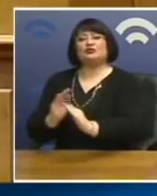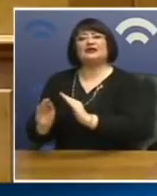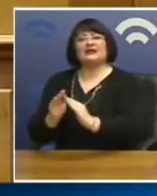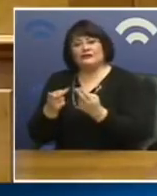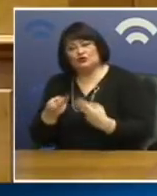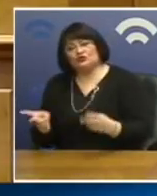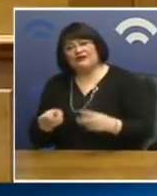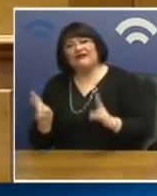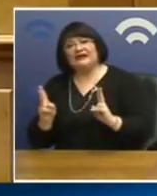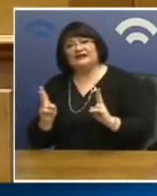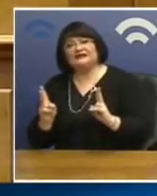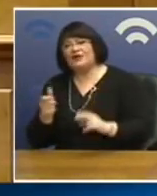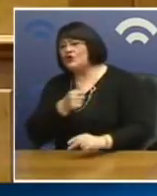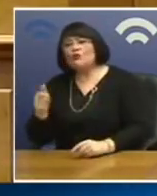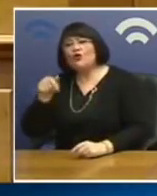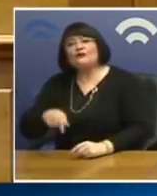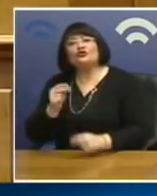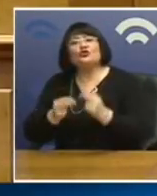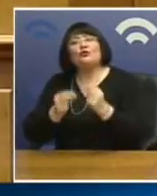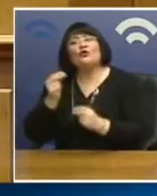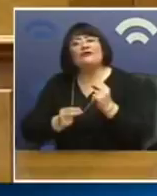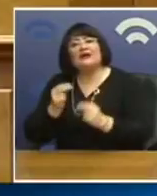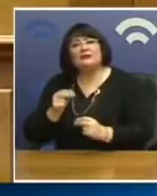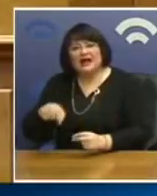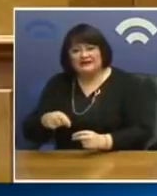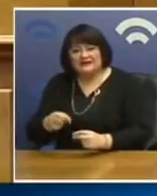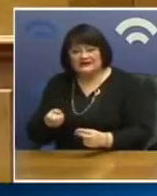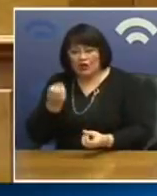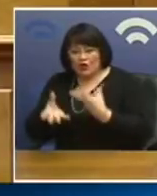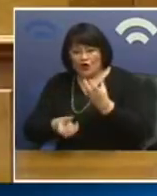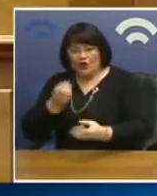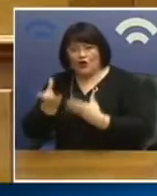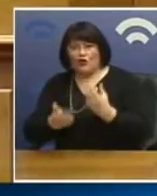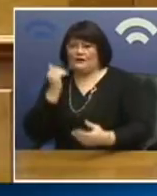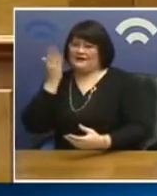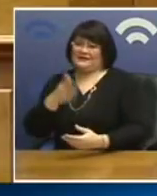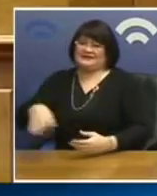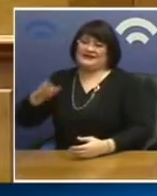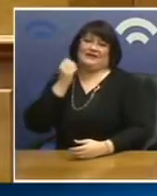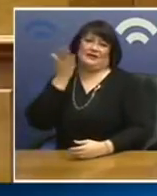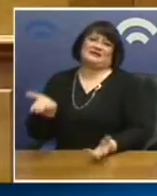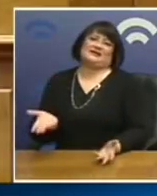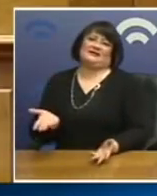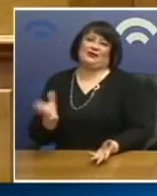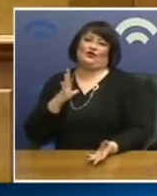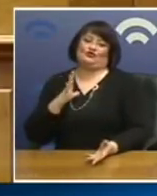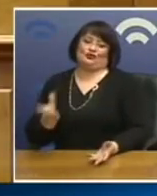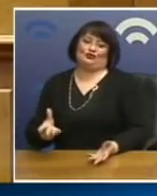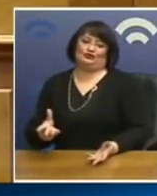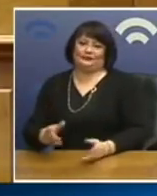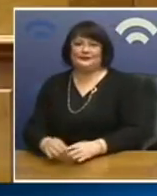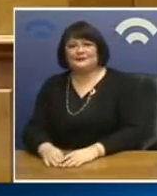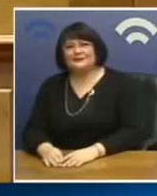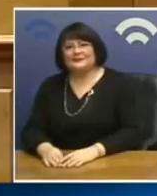Ούτε μόνο ότι οι χάρες αυτές δύσκολα πείθεται κανείς, δύσκολα μπορεί να πιστεί κανείς ότι γίνονται